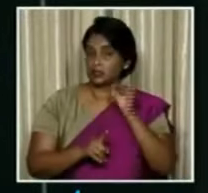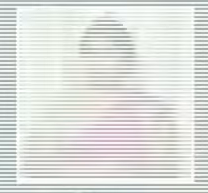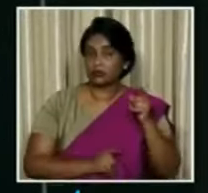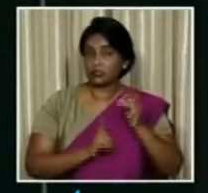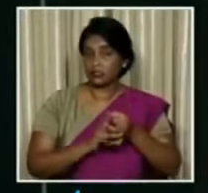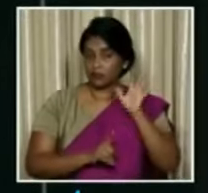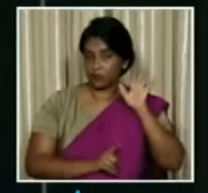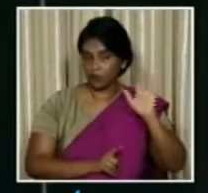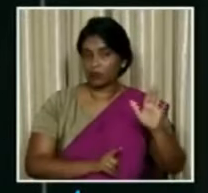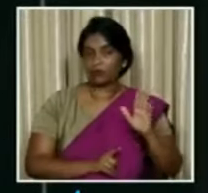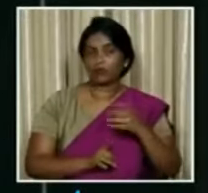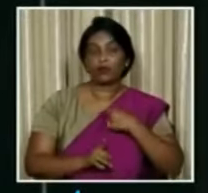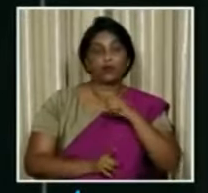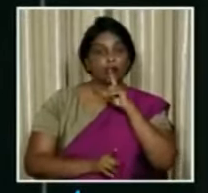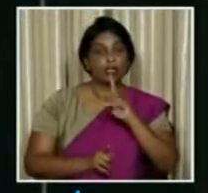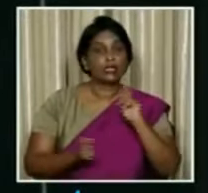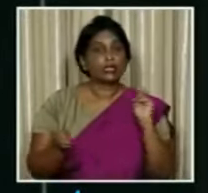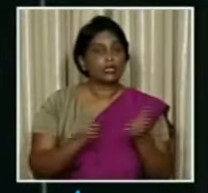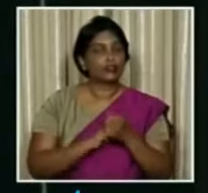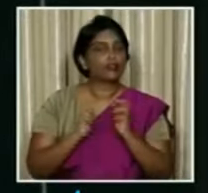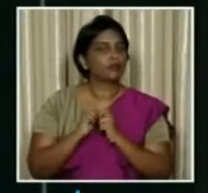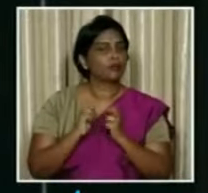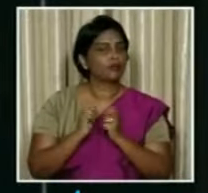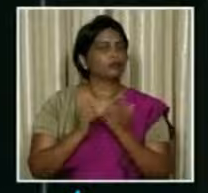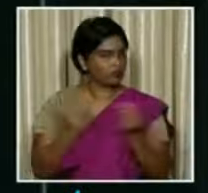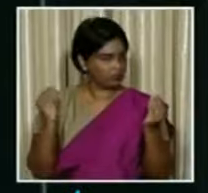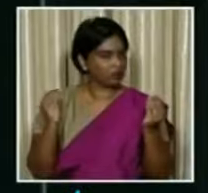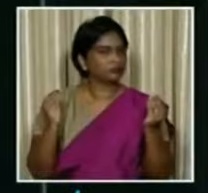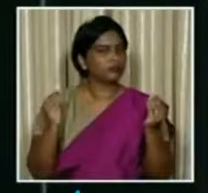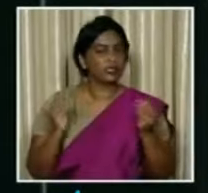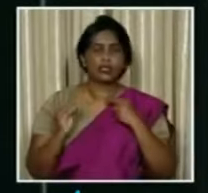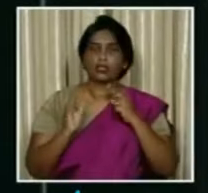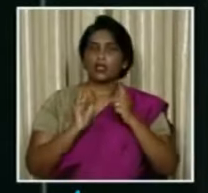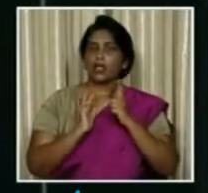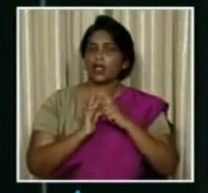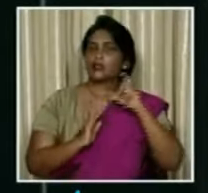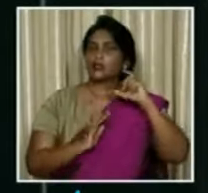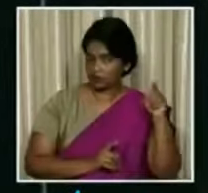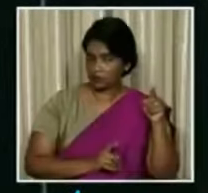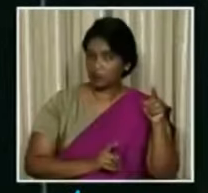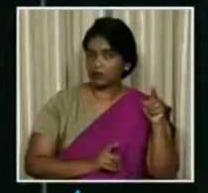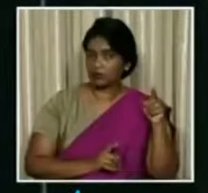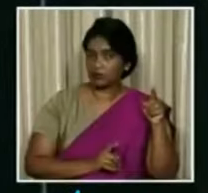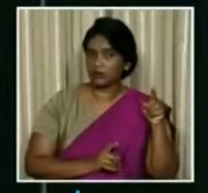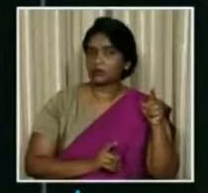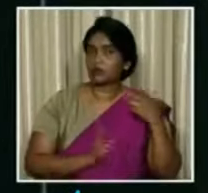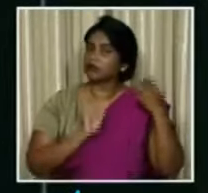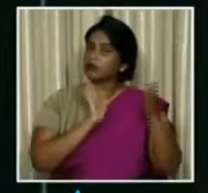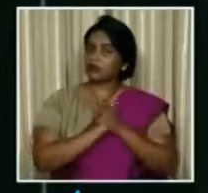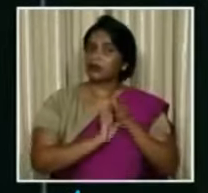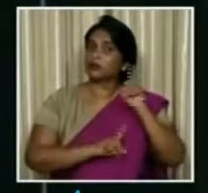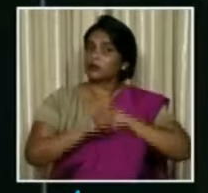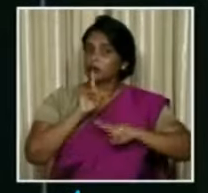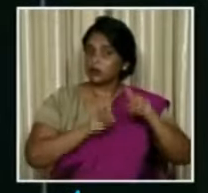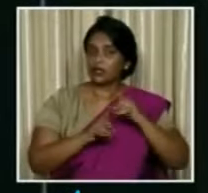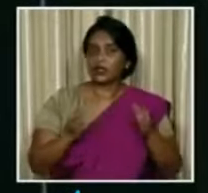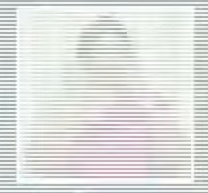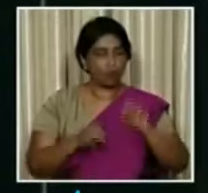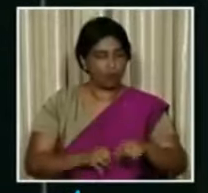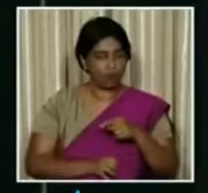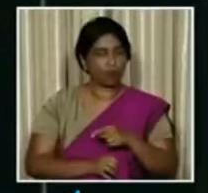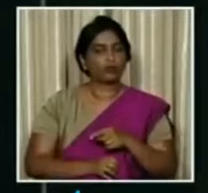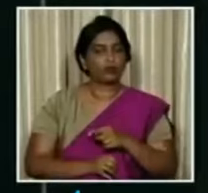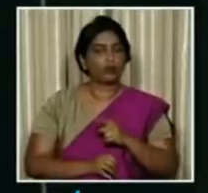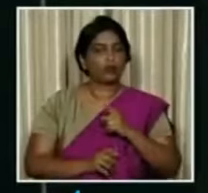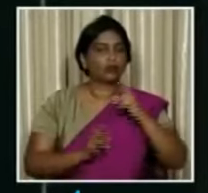ජනාධිපතිවරයා විසින් විමසා තිබුණේ ක්‍රිකට් අර්බුදය විසඳා ගැනීම වෙනුවෙන් ජාත්‍යන්තර ක්‍රිකට් කවුන්සලය හා සාකච්ඡා කිරීමට කැබිනට් මණ්ඩලය